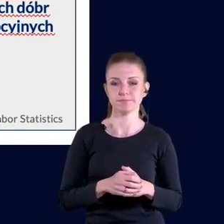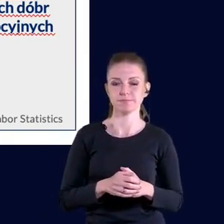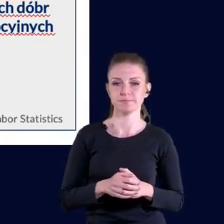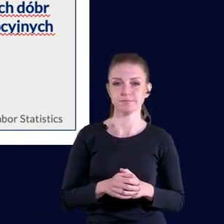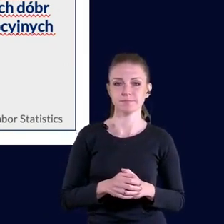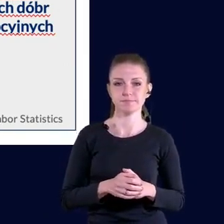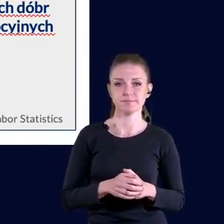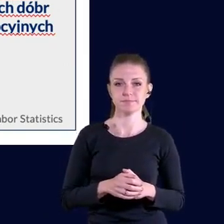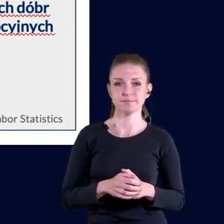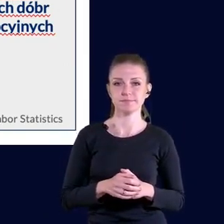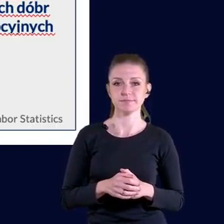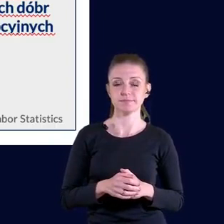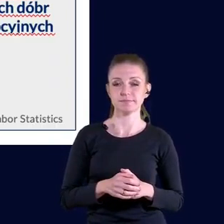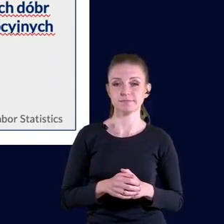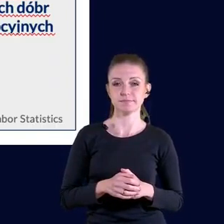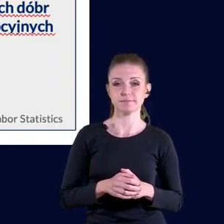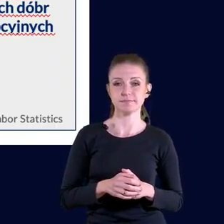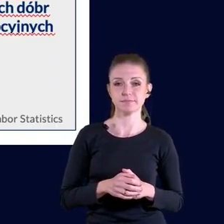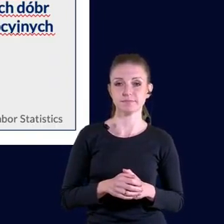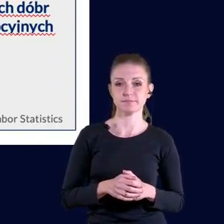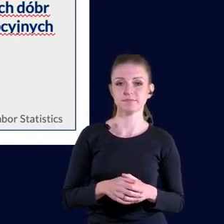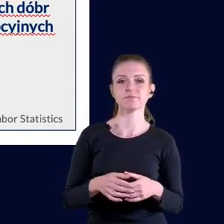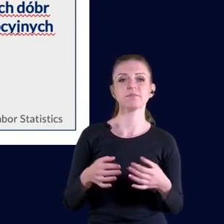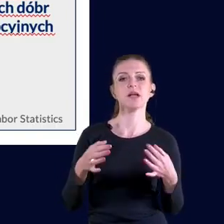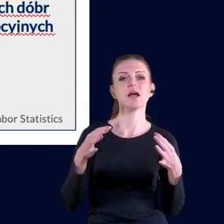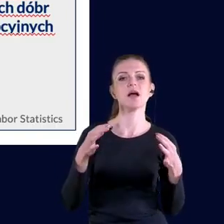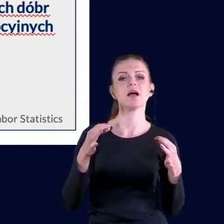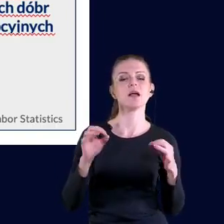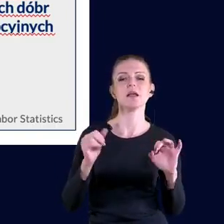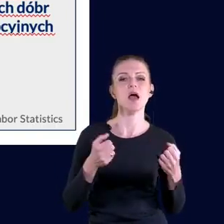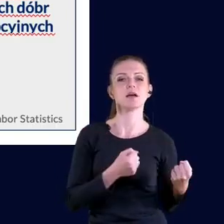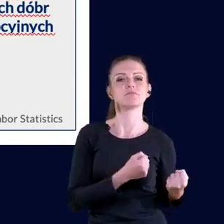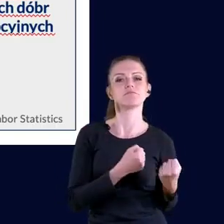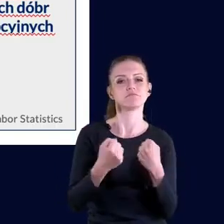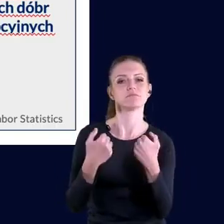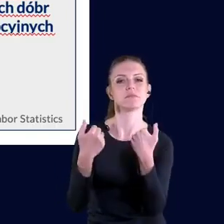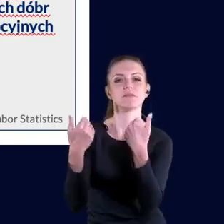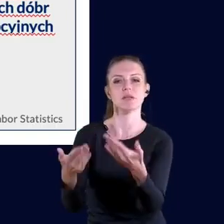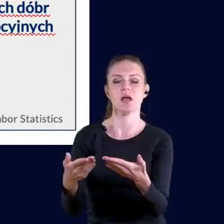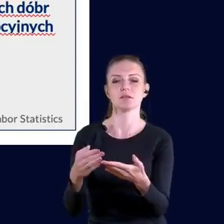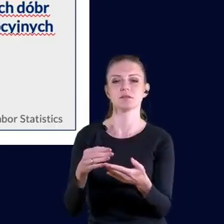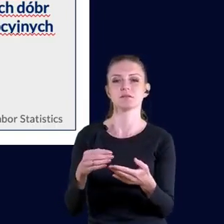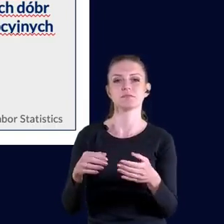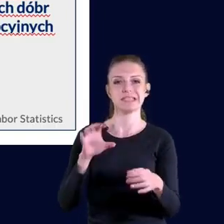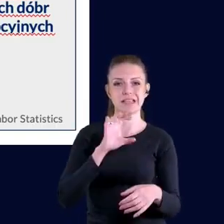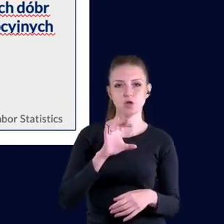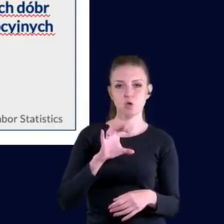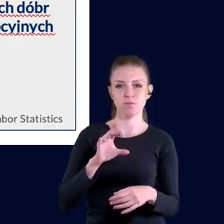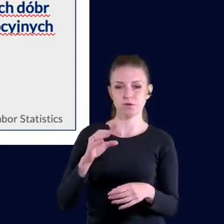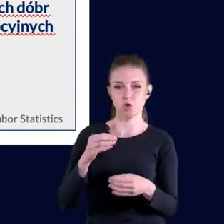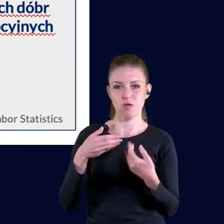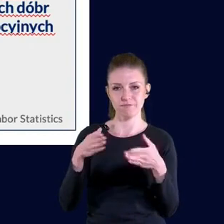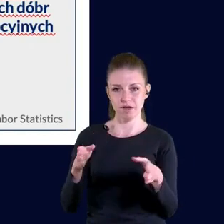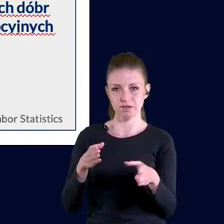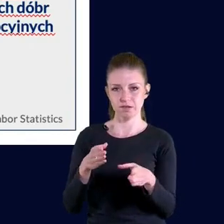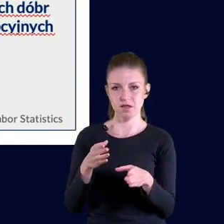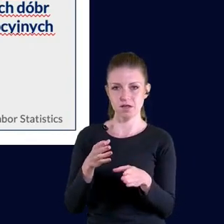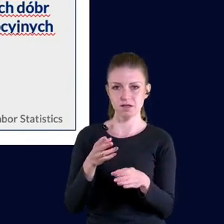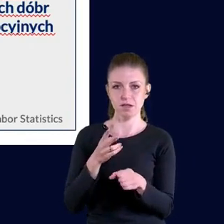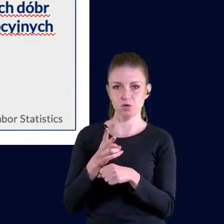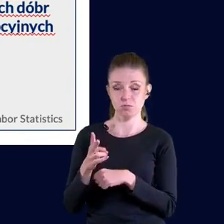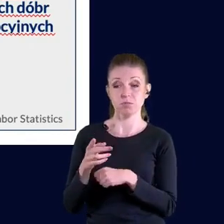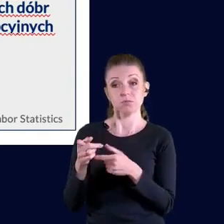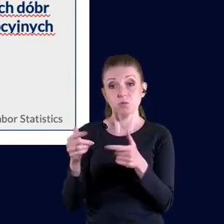zasobów a dostarczanie oze czyli otwartych zasobów edukacyjnych studentom jest wypełnianiem lub edukacyjnych lub